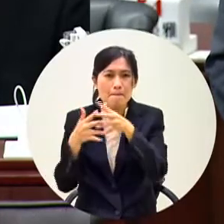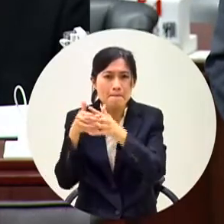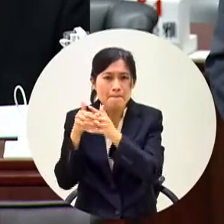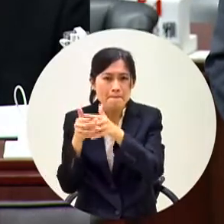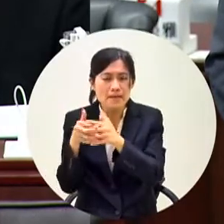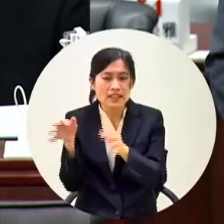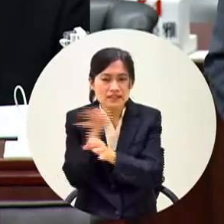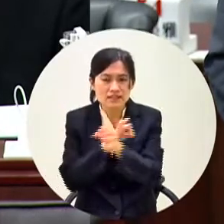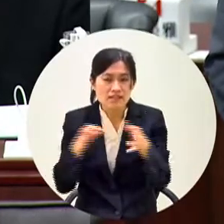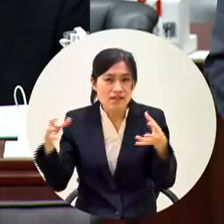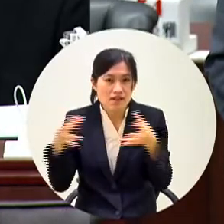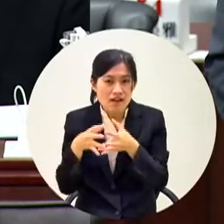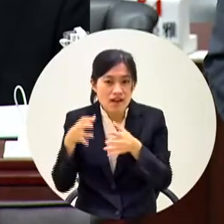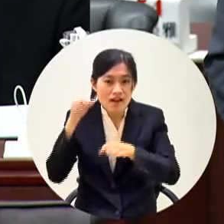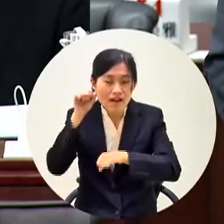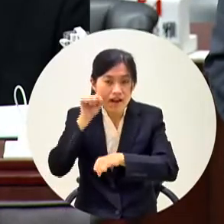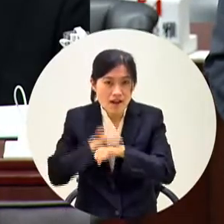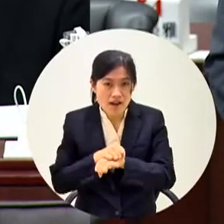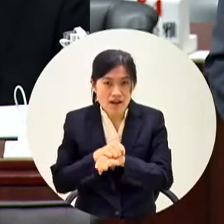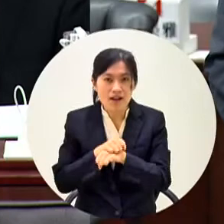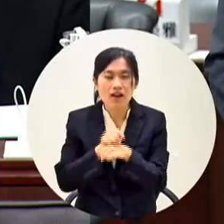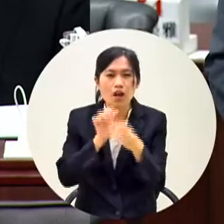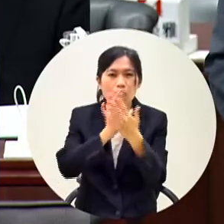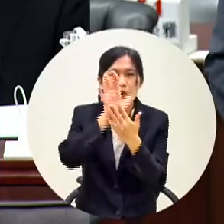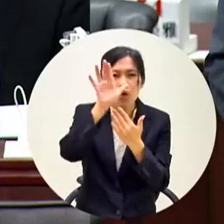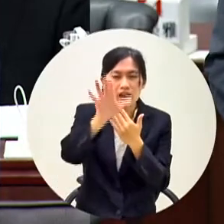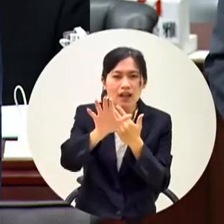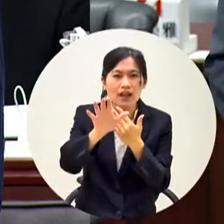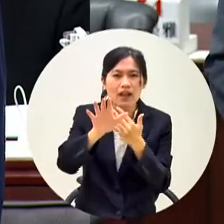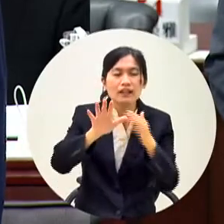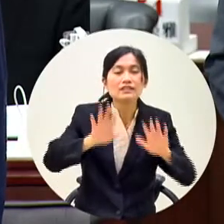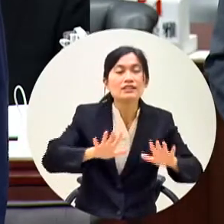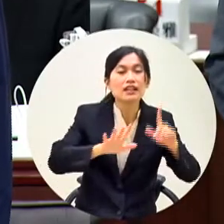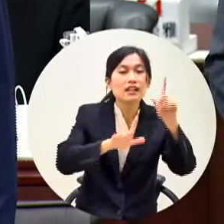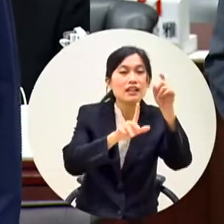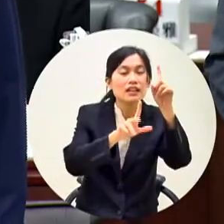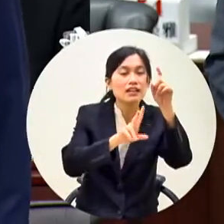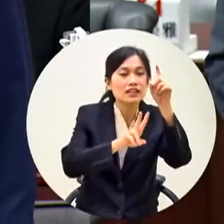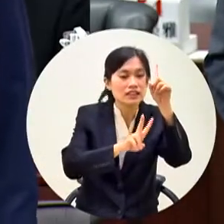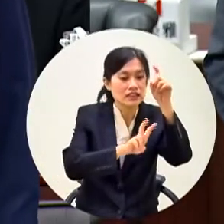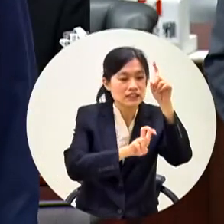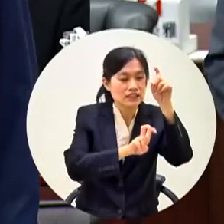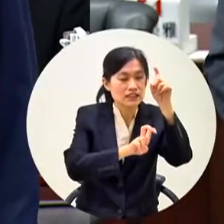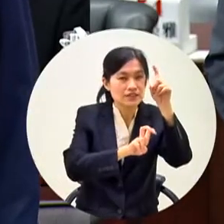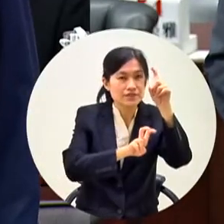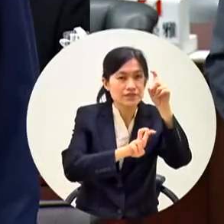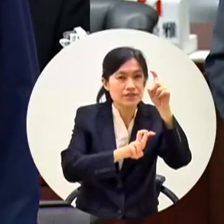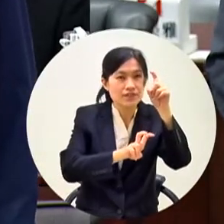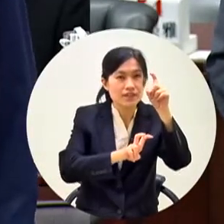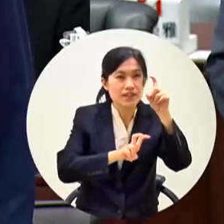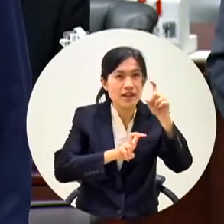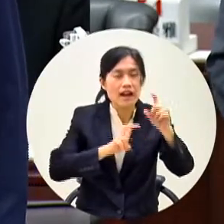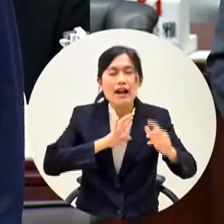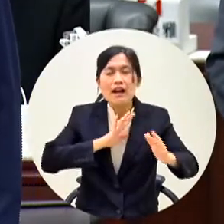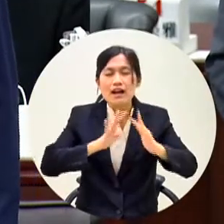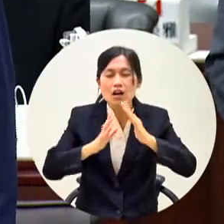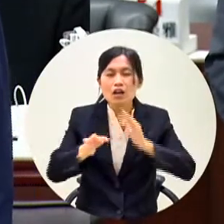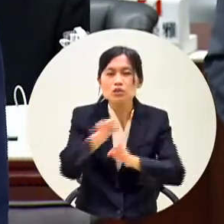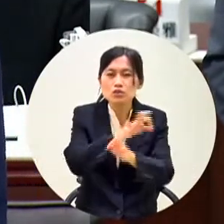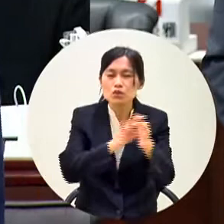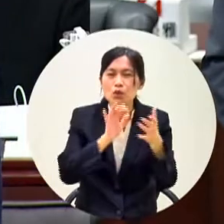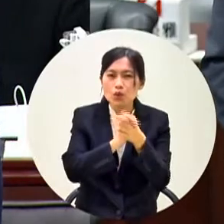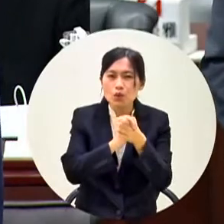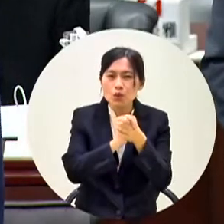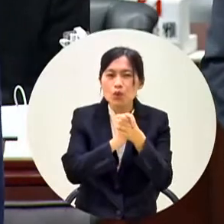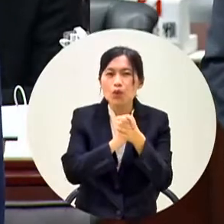有更多的这种从这个月的11月20日的繁荣经济伙伴的对话，这个一定会把它常